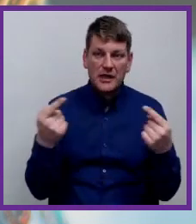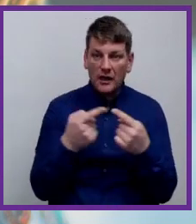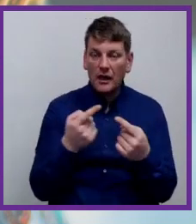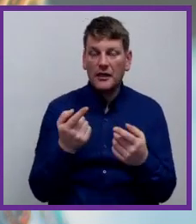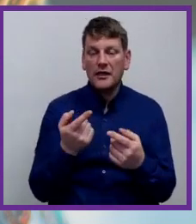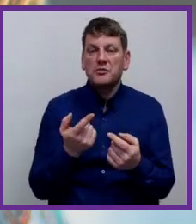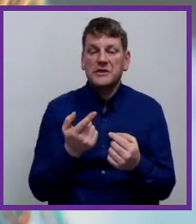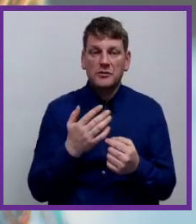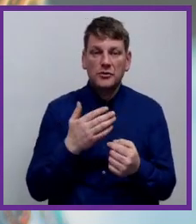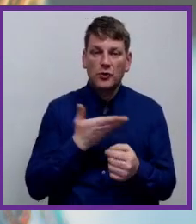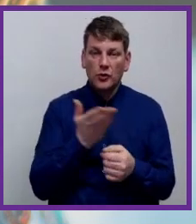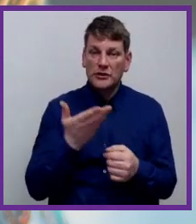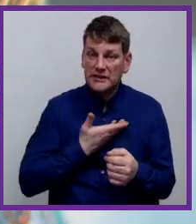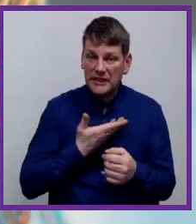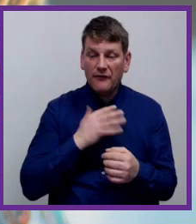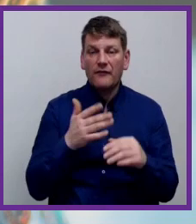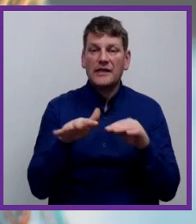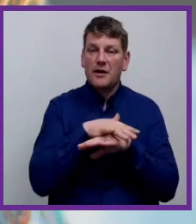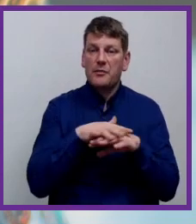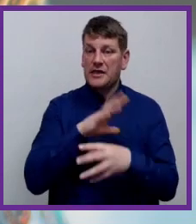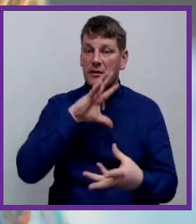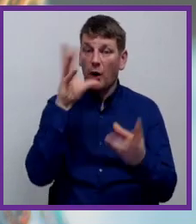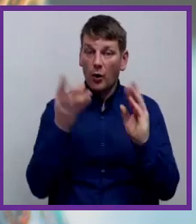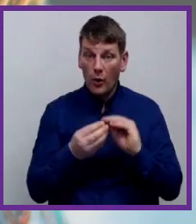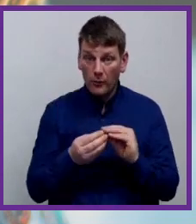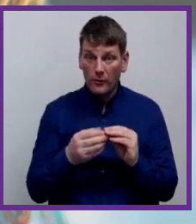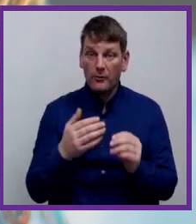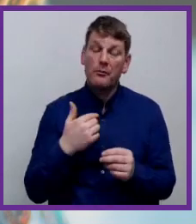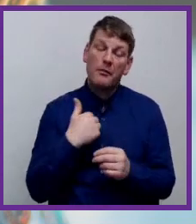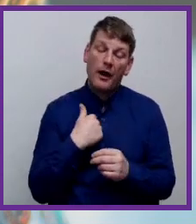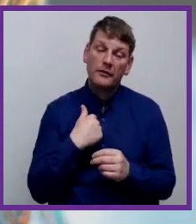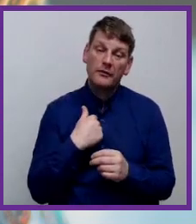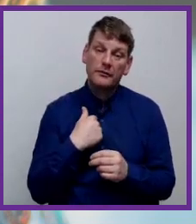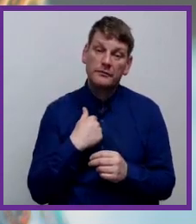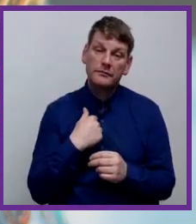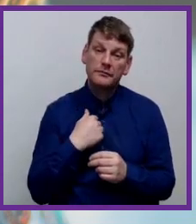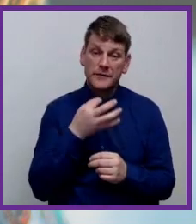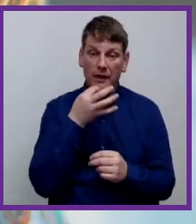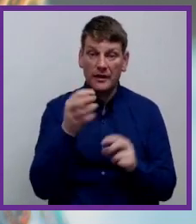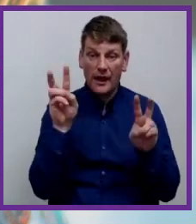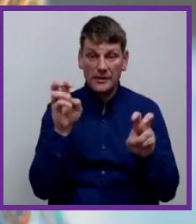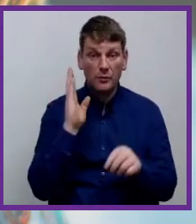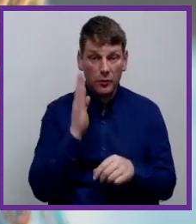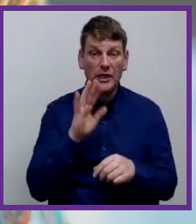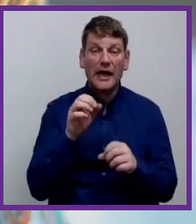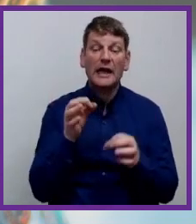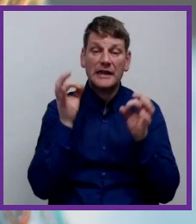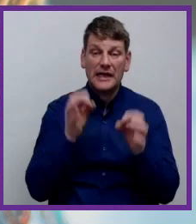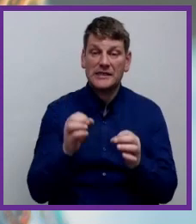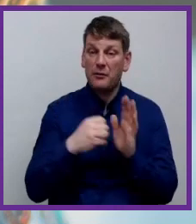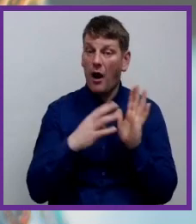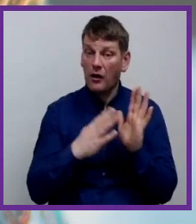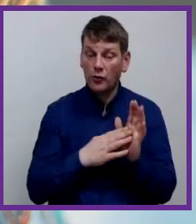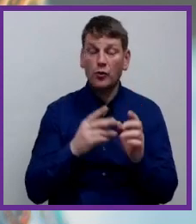vai sabiedrībā kopumā. Un tāpēc mana tēze būtu, ka tiesību aktos noteiktie